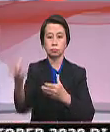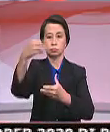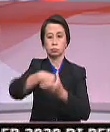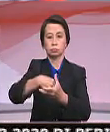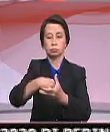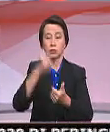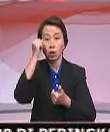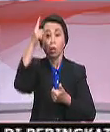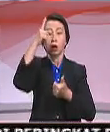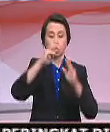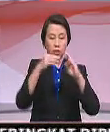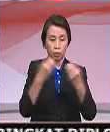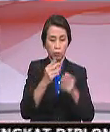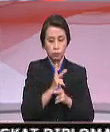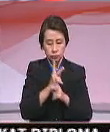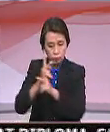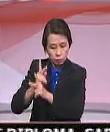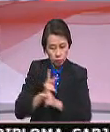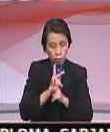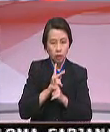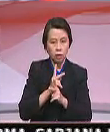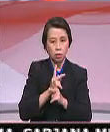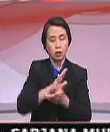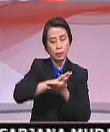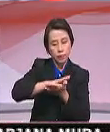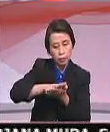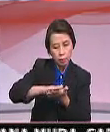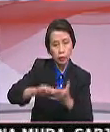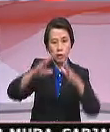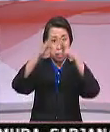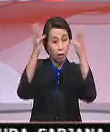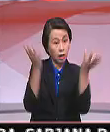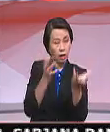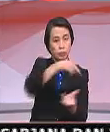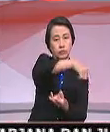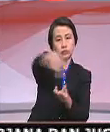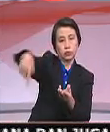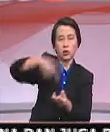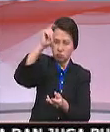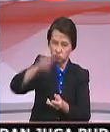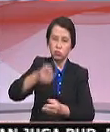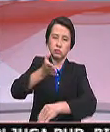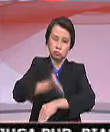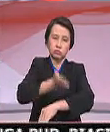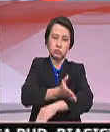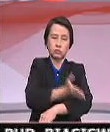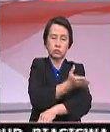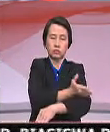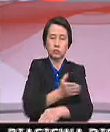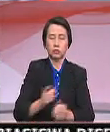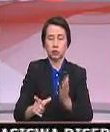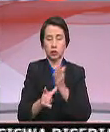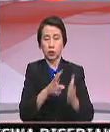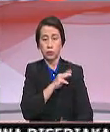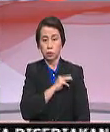Pelibatan dan kesedaran masyarakat dalam memelihara dan menjaga kebersihan alam sekitar perlu dipertingkat. Timbalan Menteri Perumahan